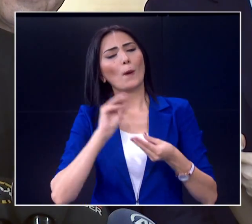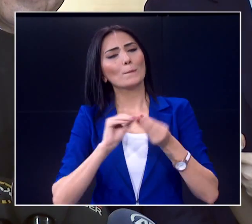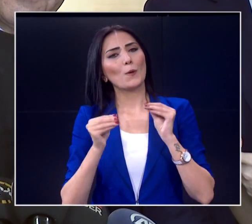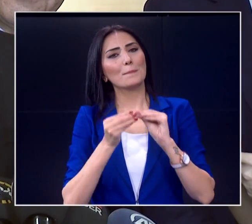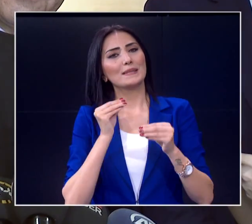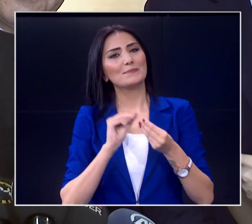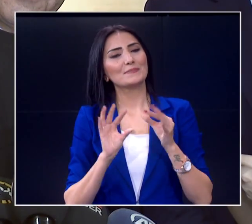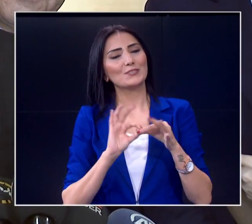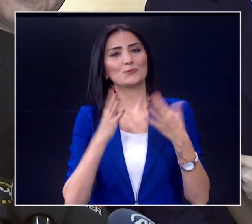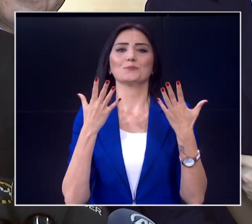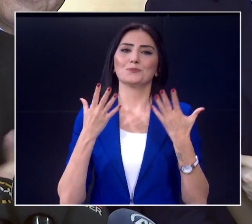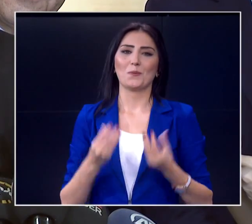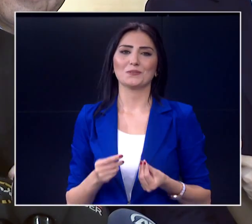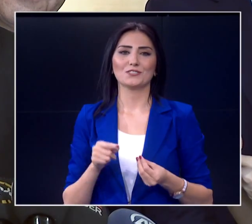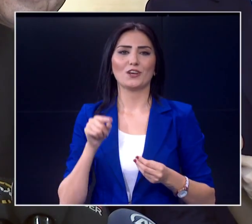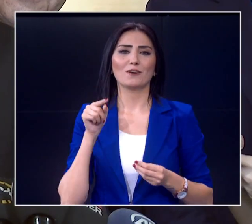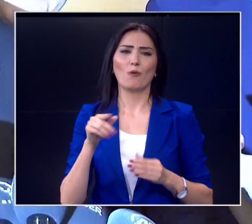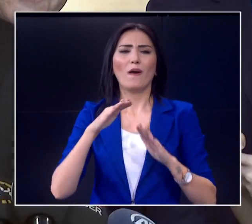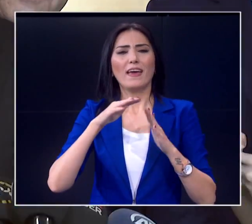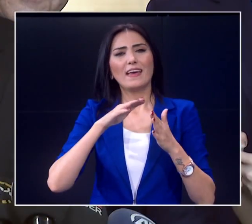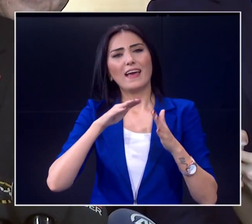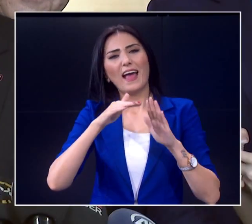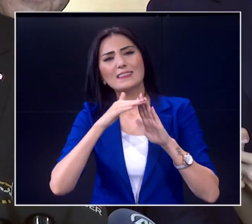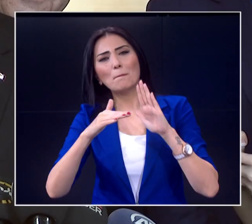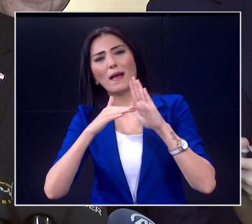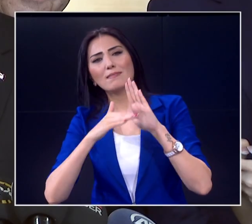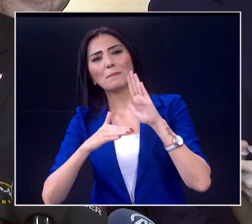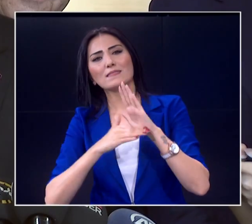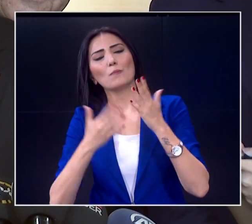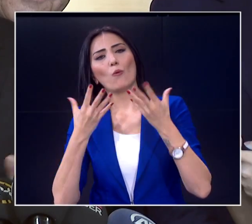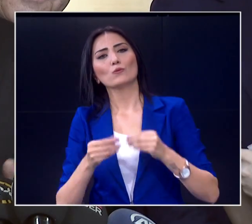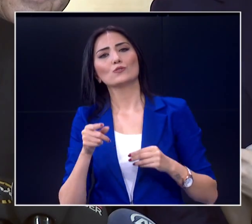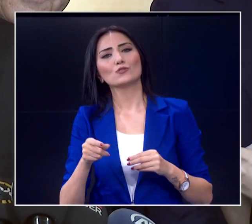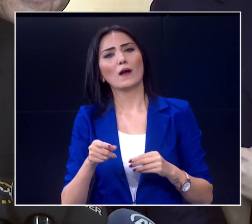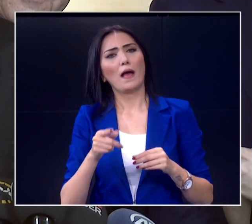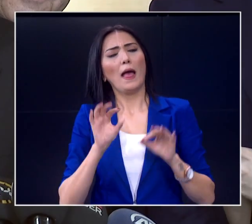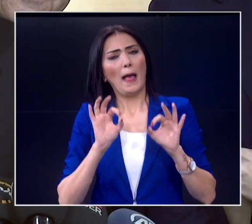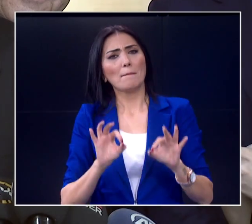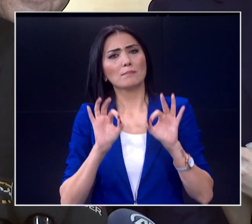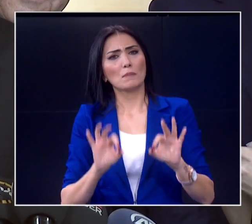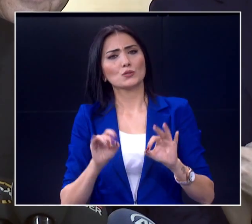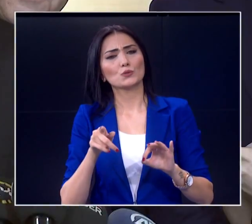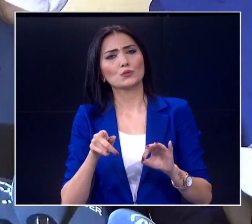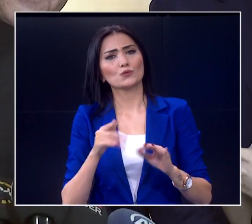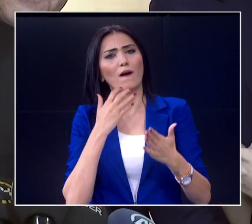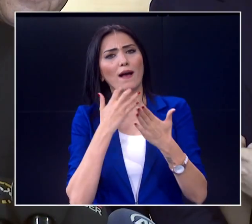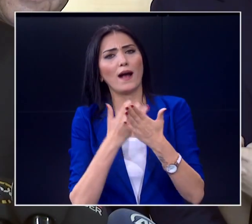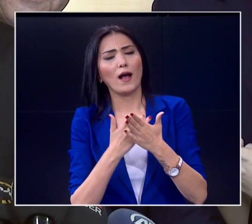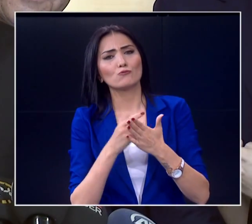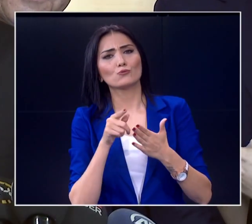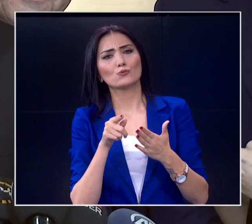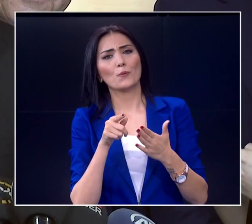da çözülmüş olacak. Bu etap etap gerçekleşecek. Takvimi var mı efendim? Hemen başlayacak yani. Tabii kadro